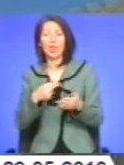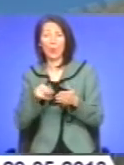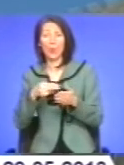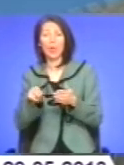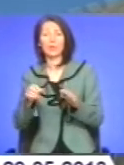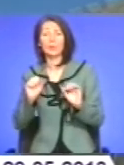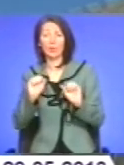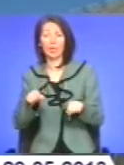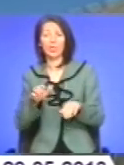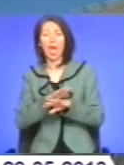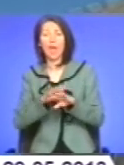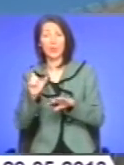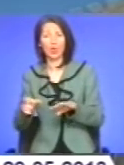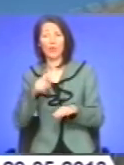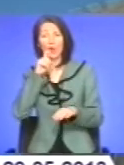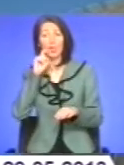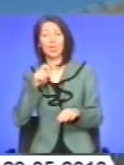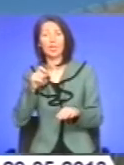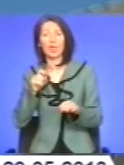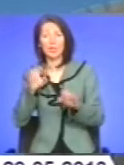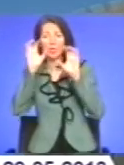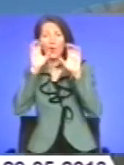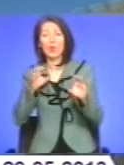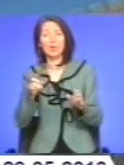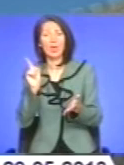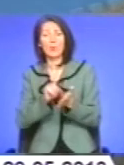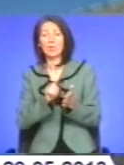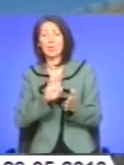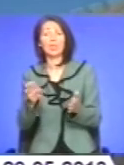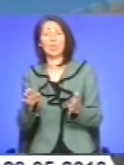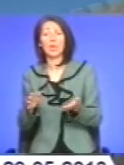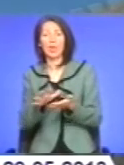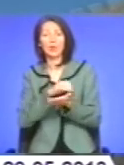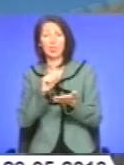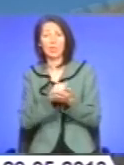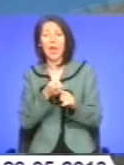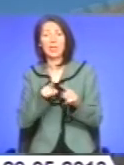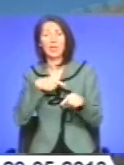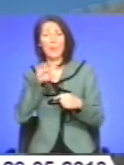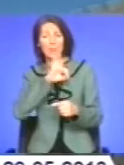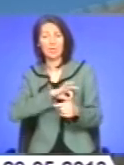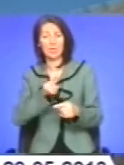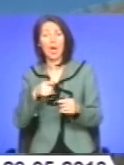Украине законы обязаны не гробить этот бизнес, а стимулировать развитие